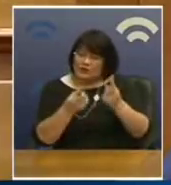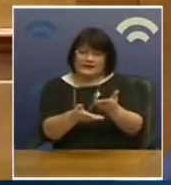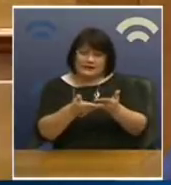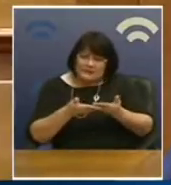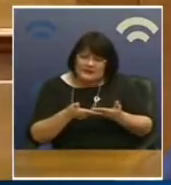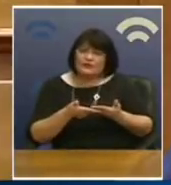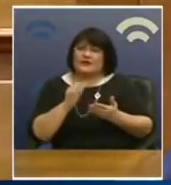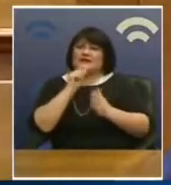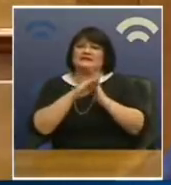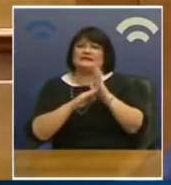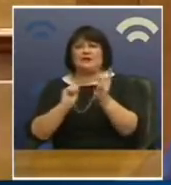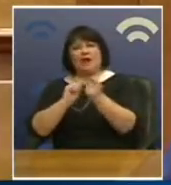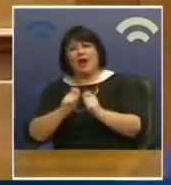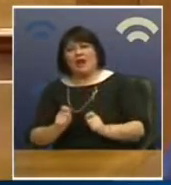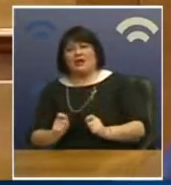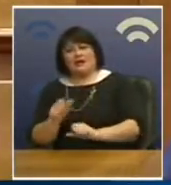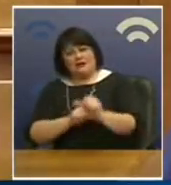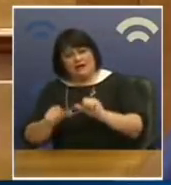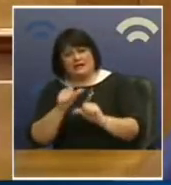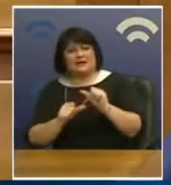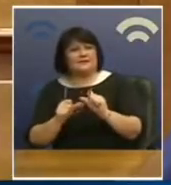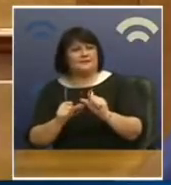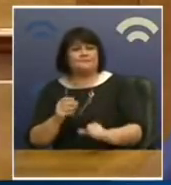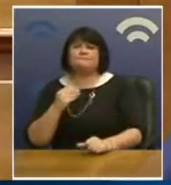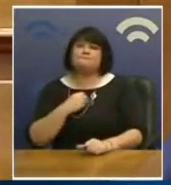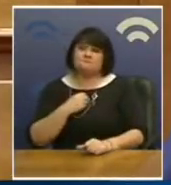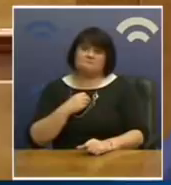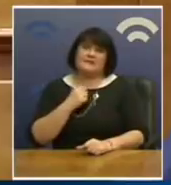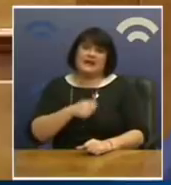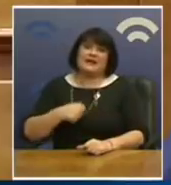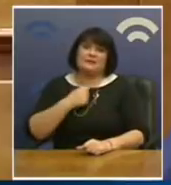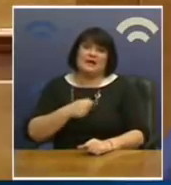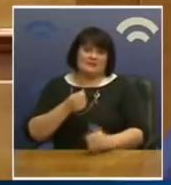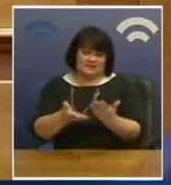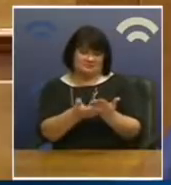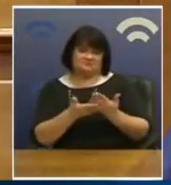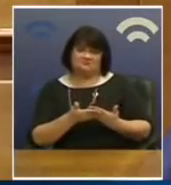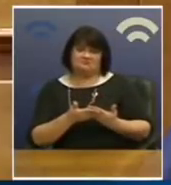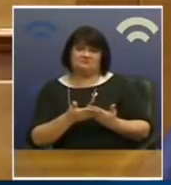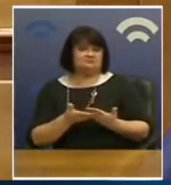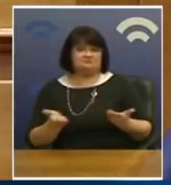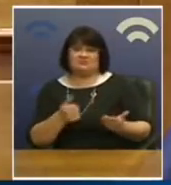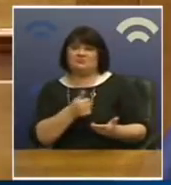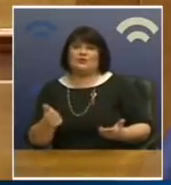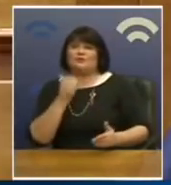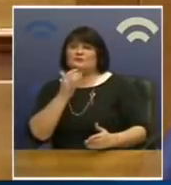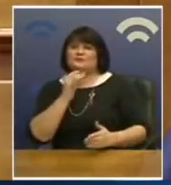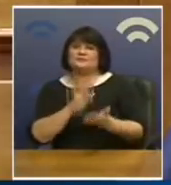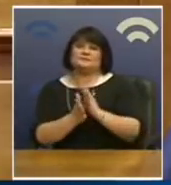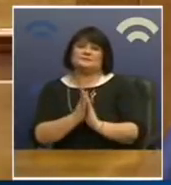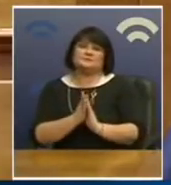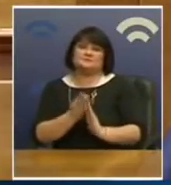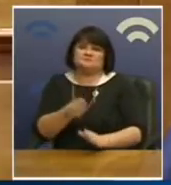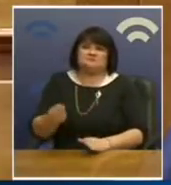συνταγματική αναθεώρηση. Όμως, λυπάμαι που θα το πω, αλλά η συμβολή σας σταματάει εκεί. Οτιδήποτε